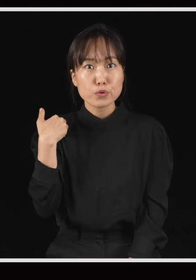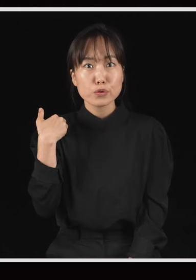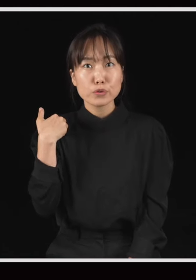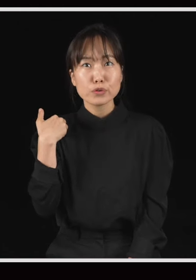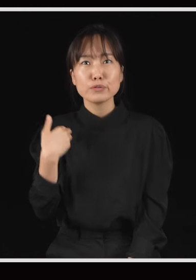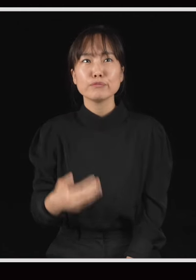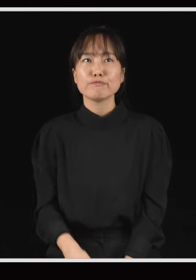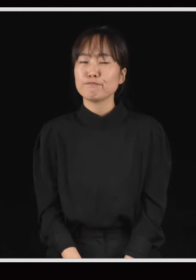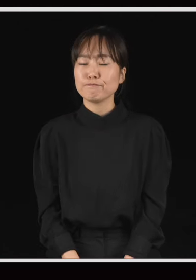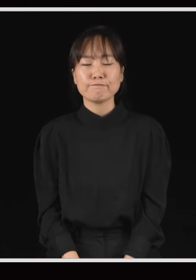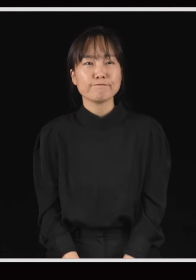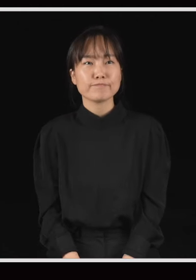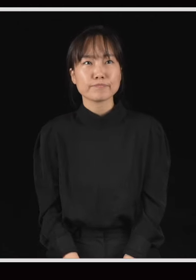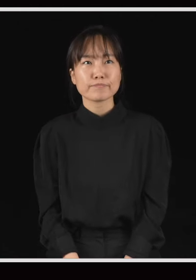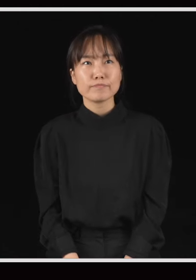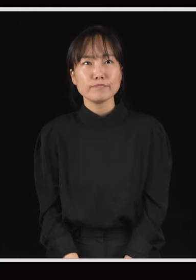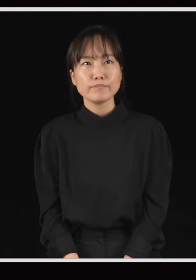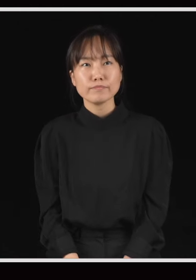될까요?